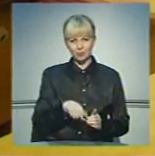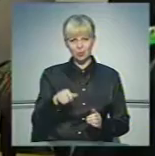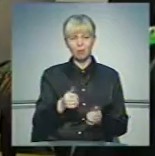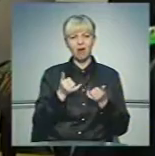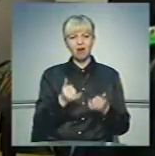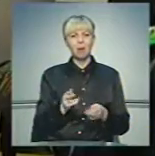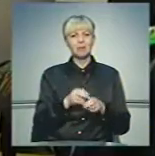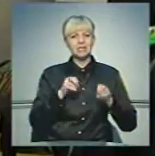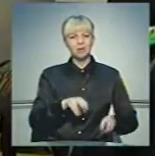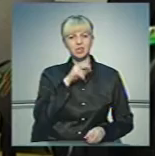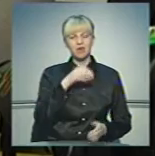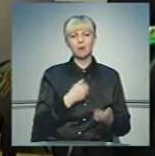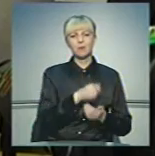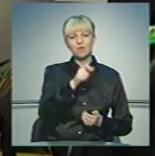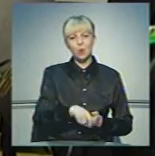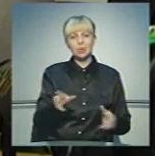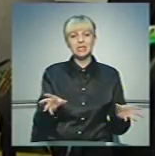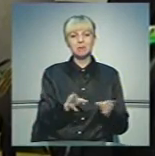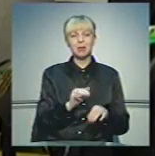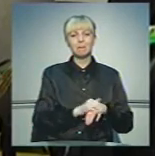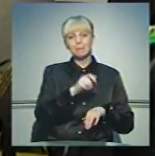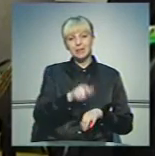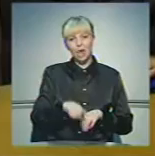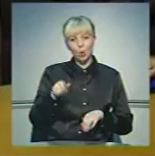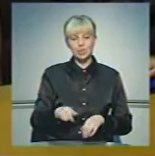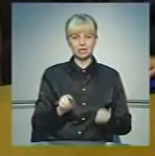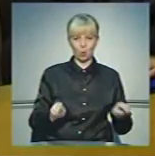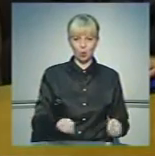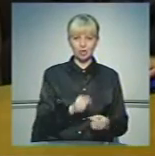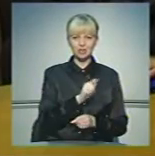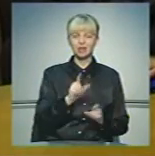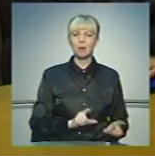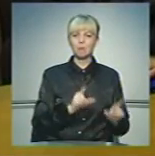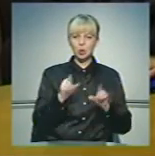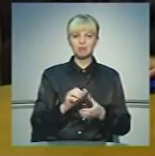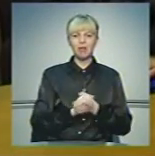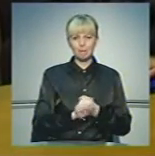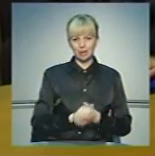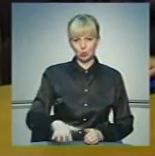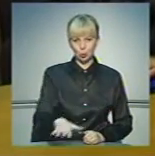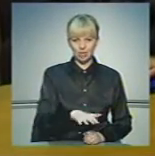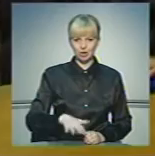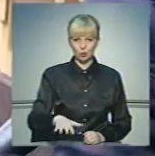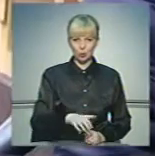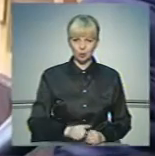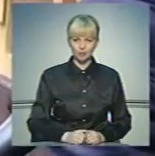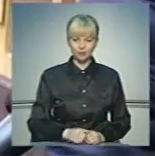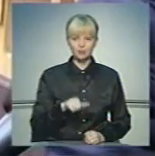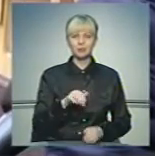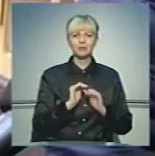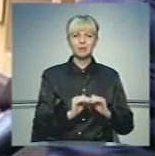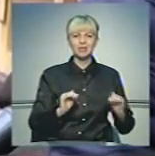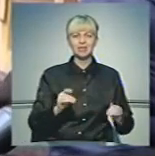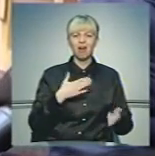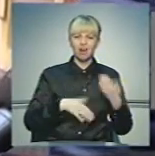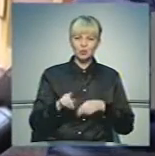заради безпеки чернівецькі волонтери спільно із благодійниками організували їм поїздку на мирну територію. Дітки їх тоді